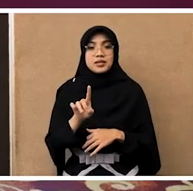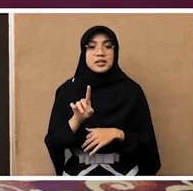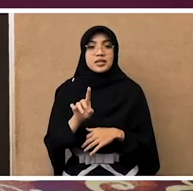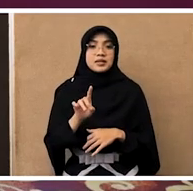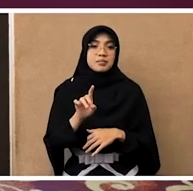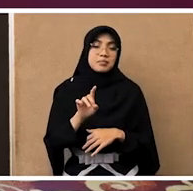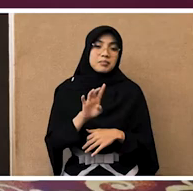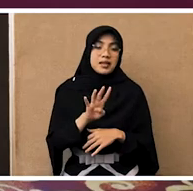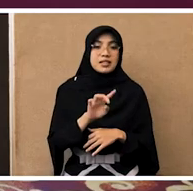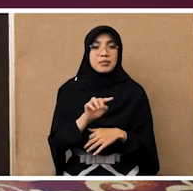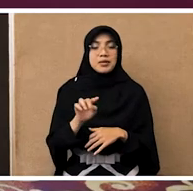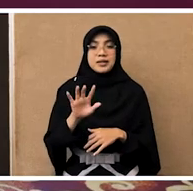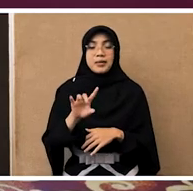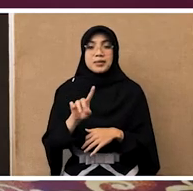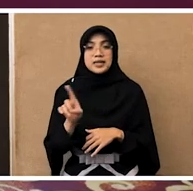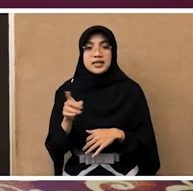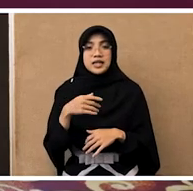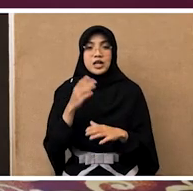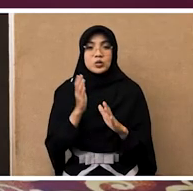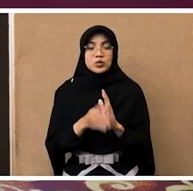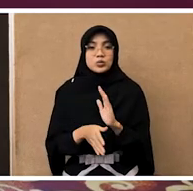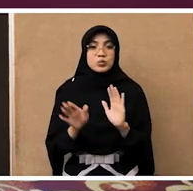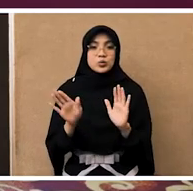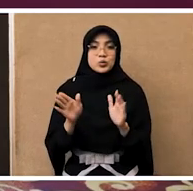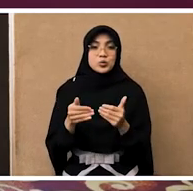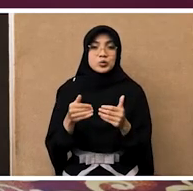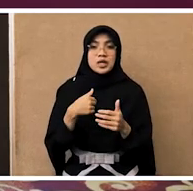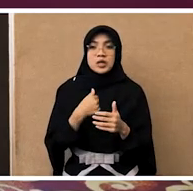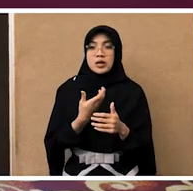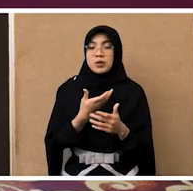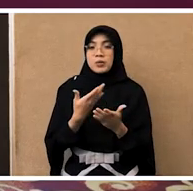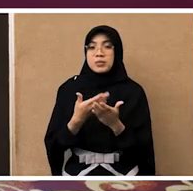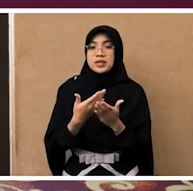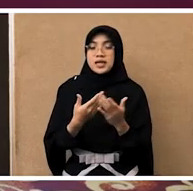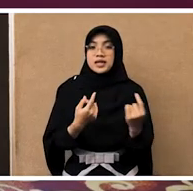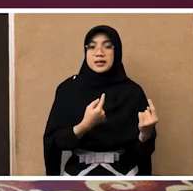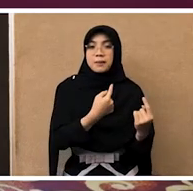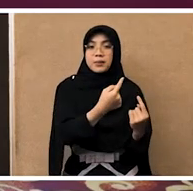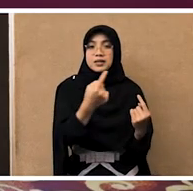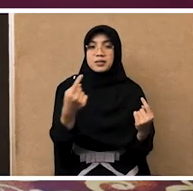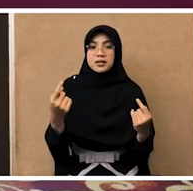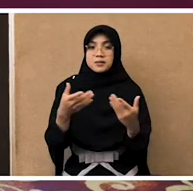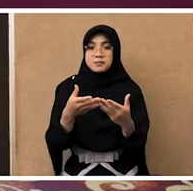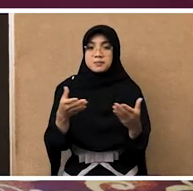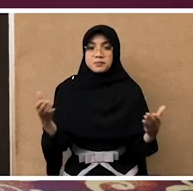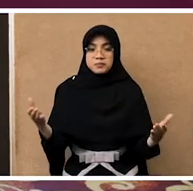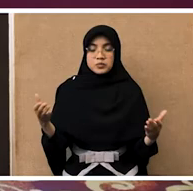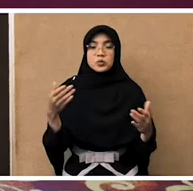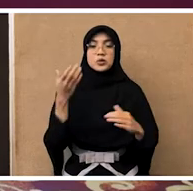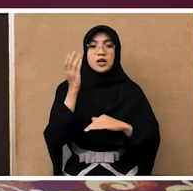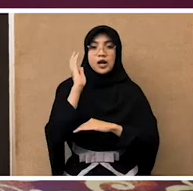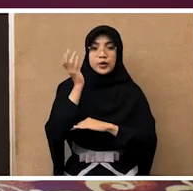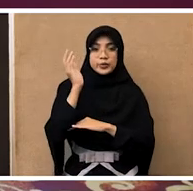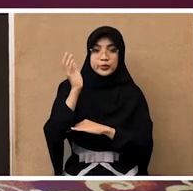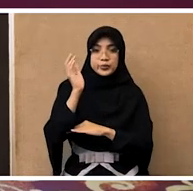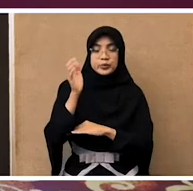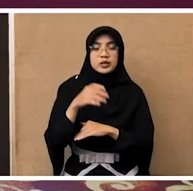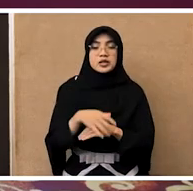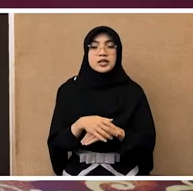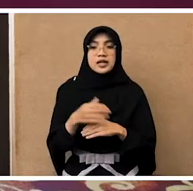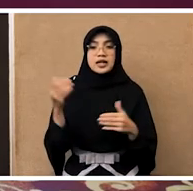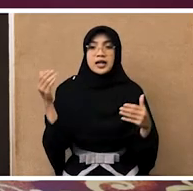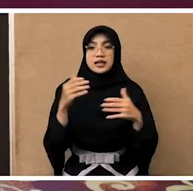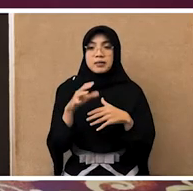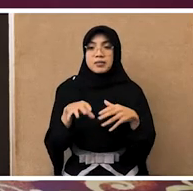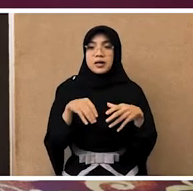sampai 5 menit saya kira kita akan closing ya dan saya akan minta masing-masing pembicara yang